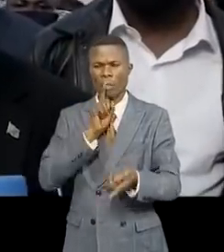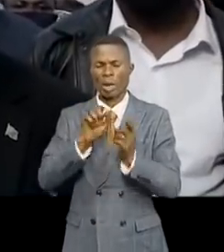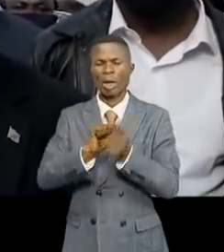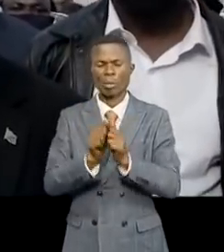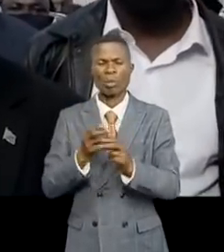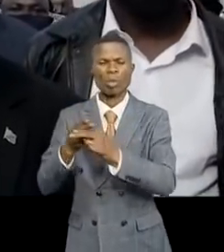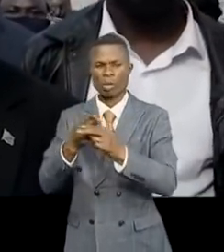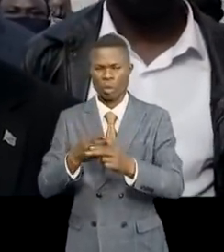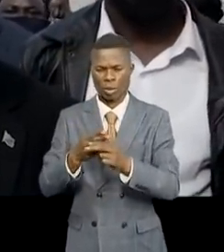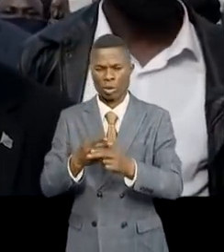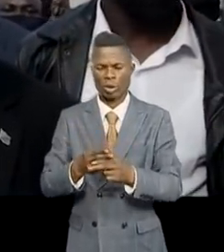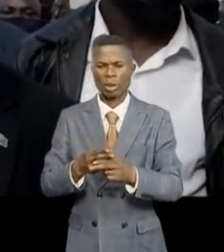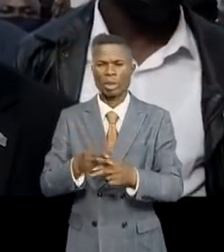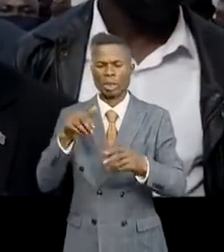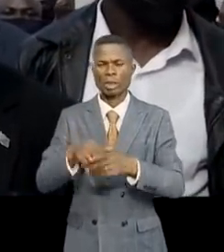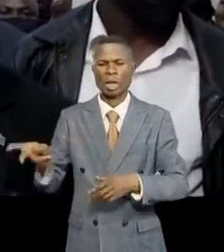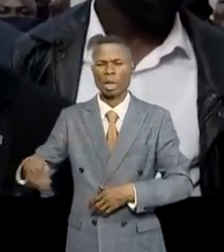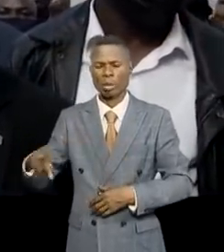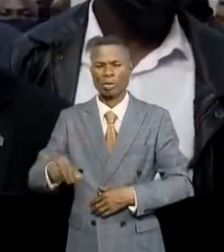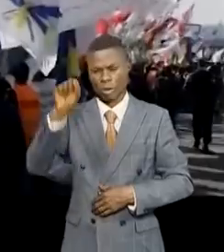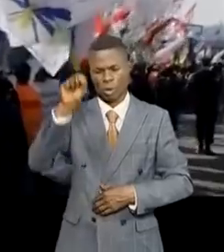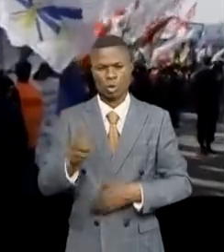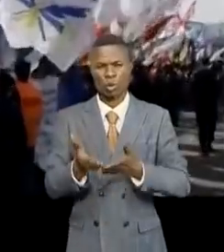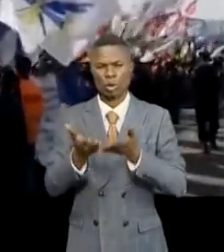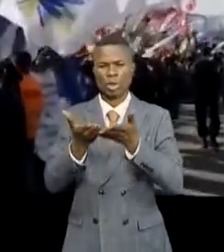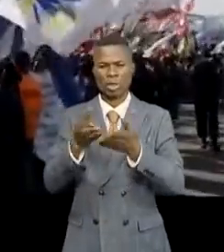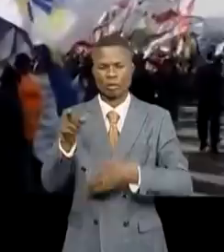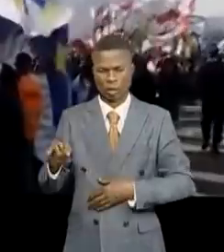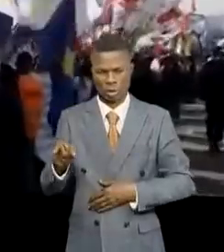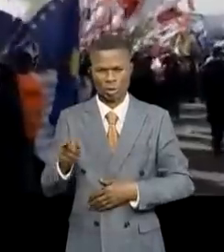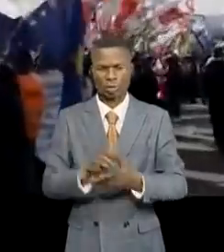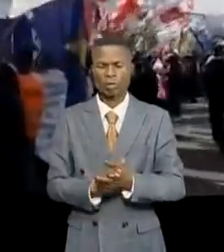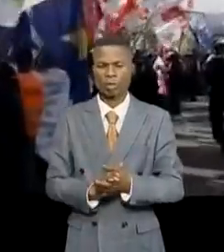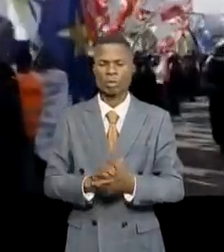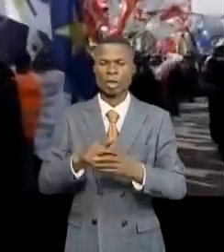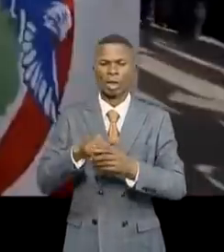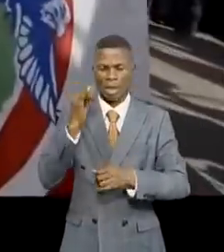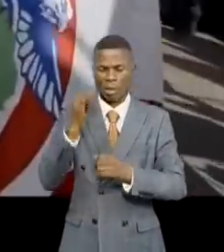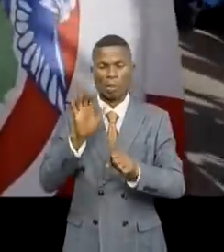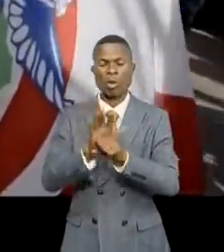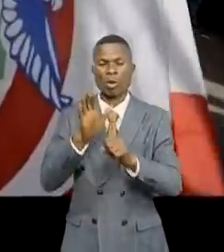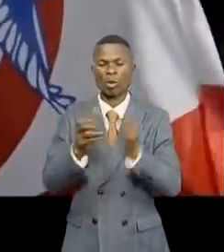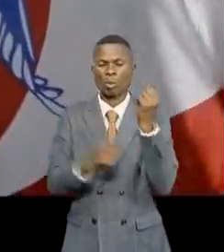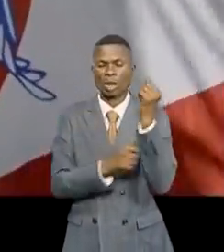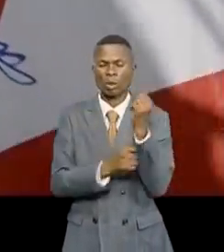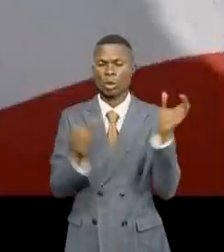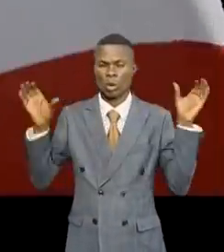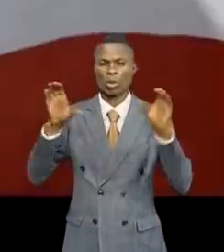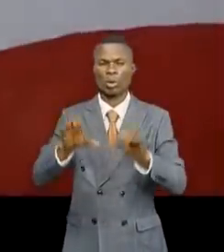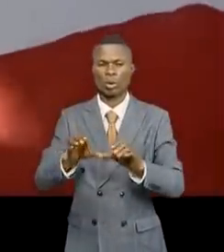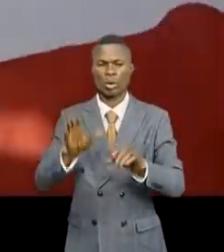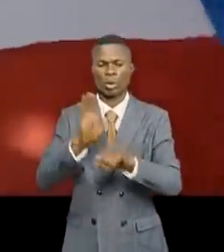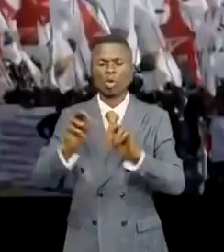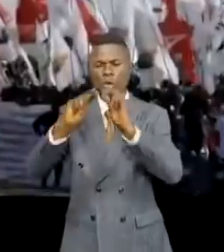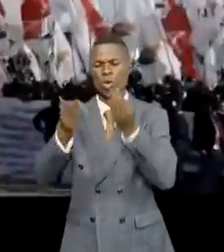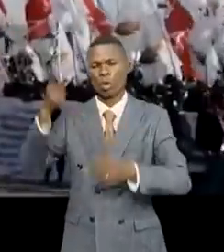sécuritaires ici dans la province du Sud Kivu. Au sortir du tarmac, c'est une foule immense de militants des différentes